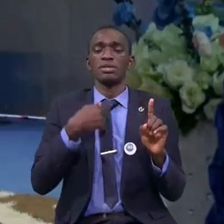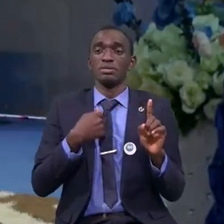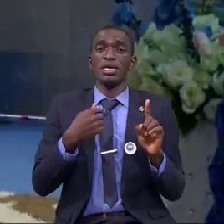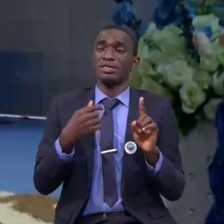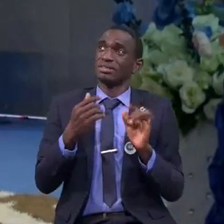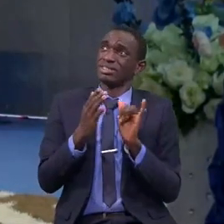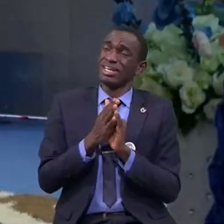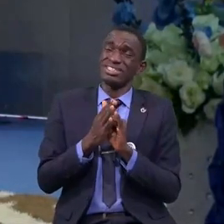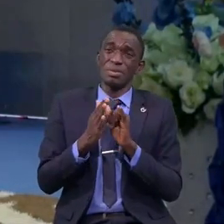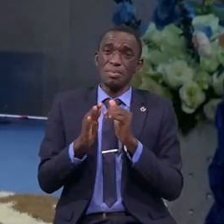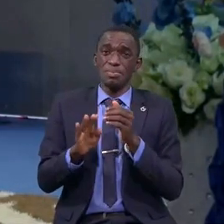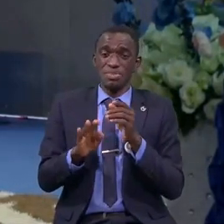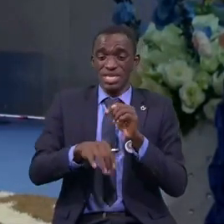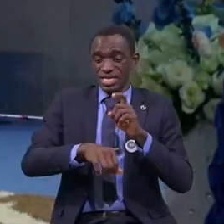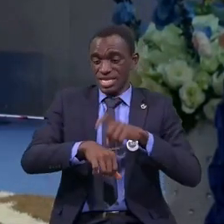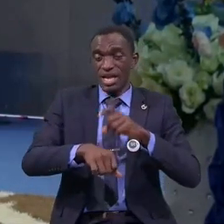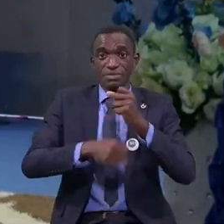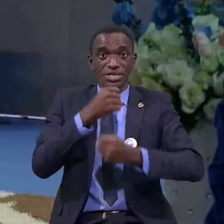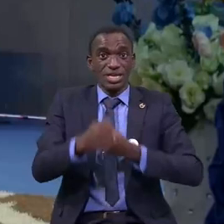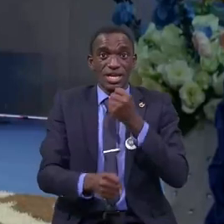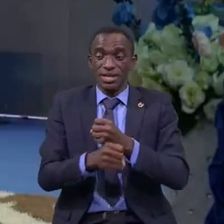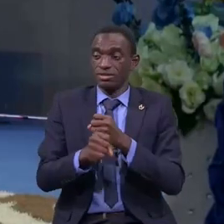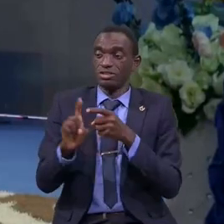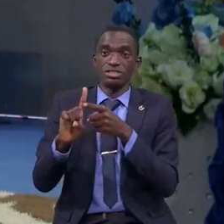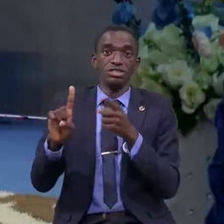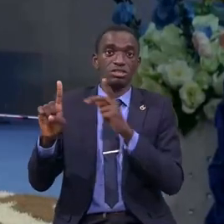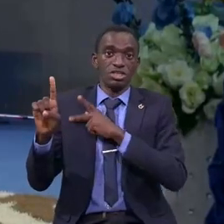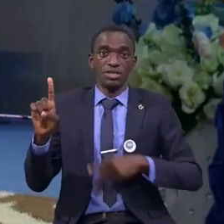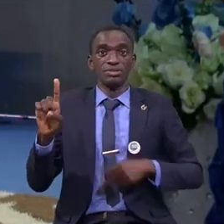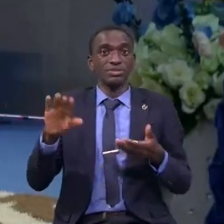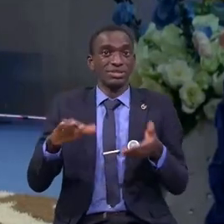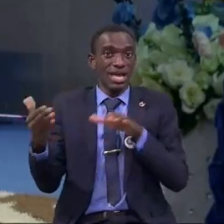Maintenant, Isaïe dit que c'est l'année de la mort du roi Ozias que lui a vu le Seigneur.